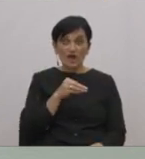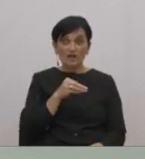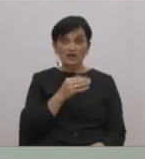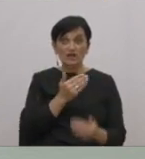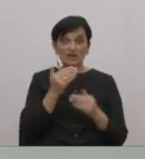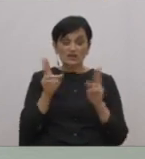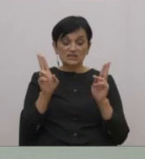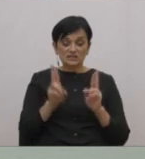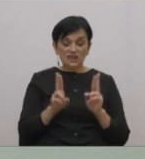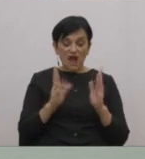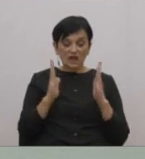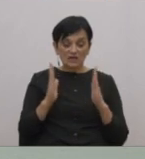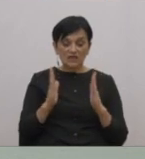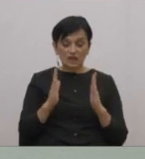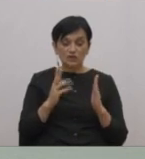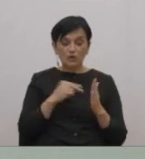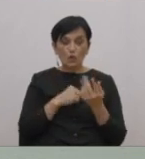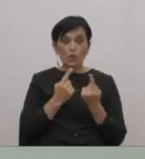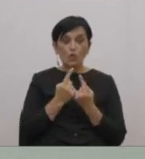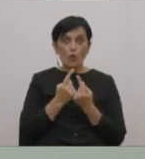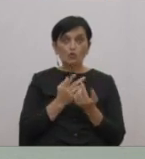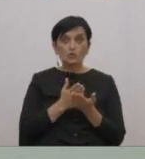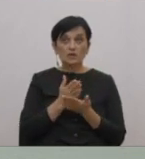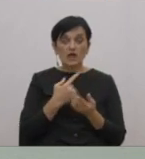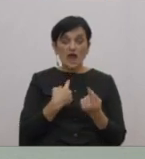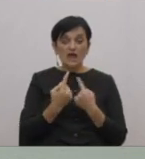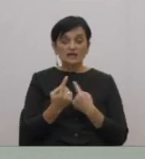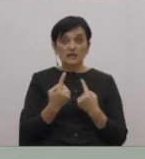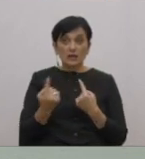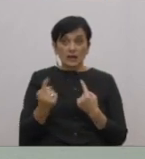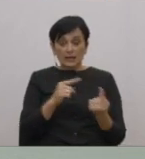Darkol, Standardevšta, Kolegialur, Mimar Tulebaš, Mimar Tebaši, Etmenetis, Mimar.